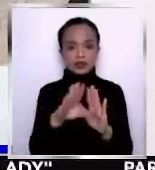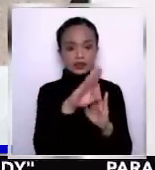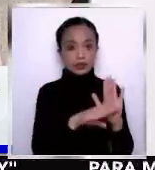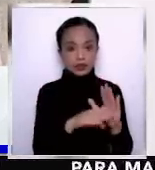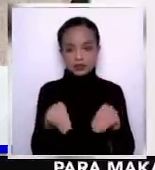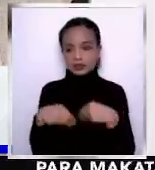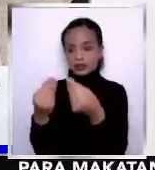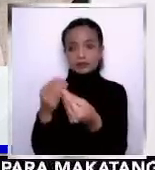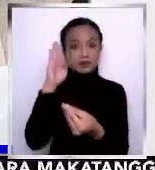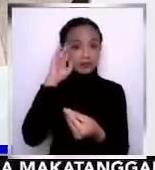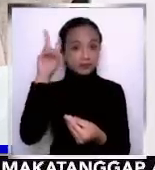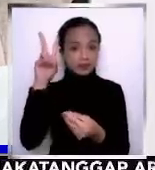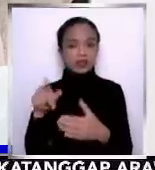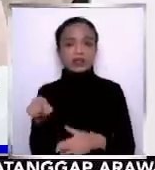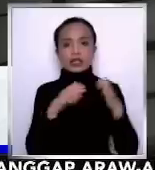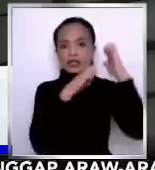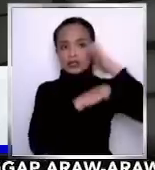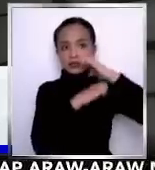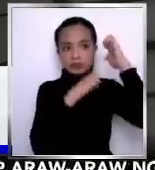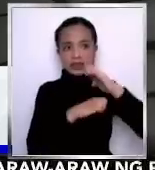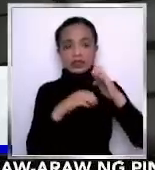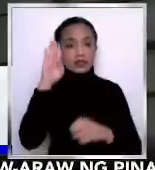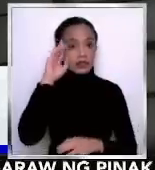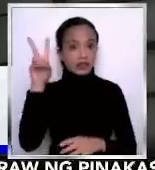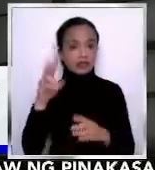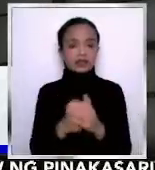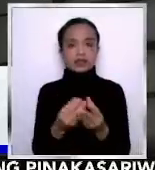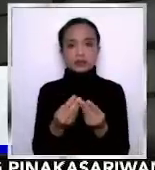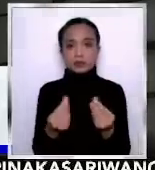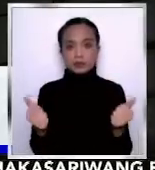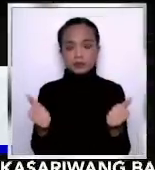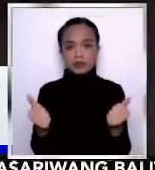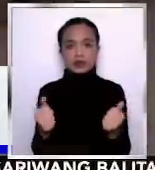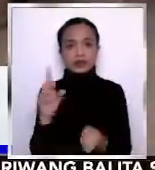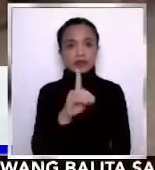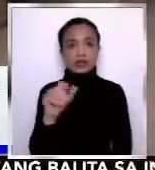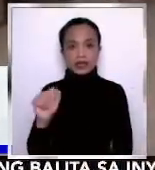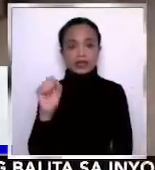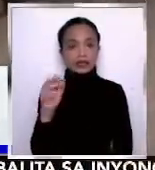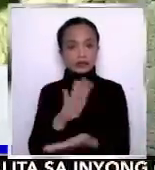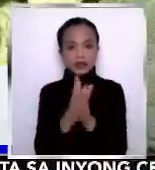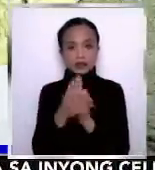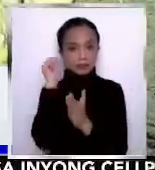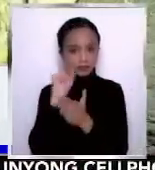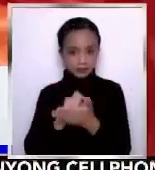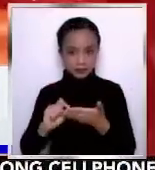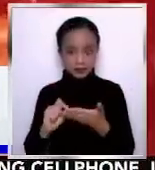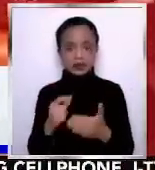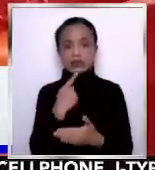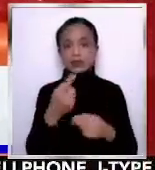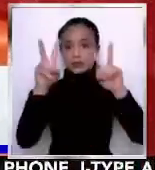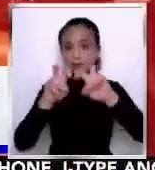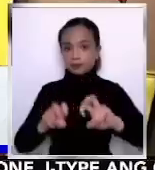Marcos at inaasahan daw niyang lilinisin ni Marcos ang DA pag umupo na siya bilang kalihim nito. Base sa imbestigasyon ng komite,